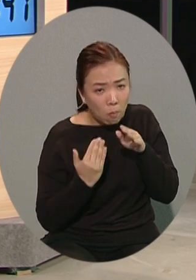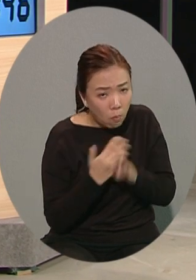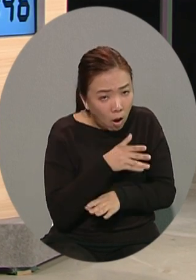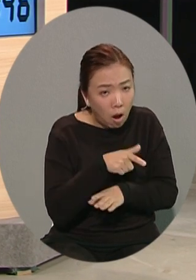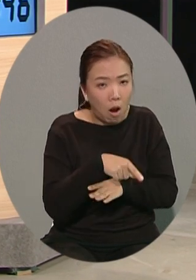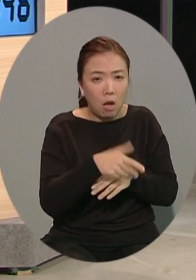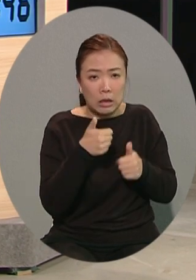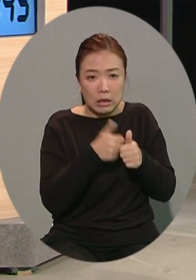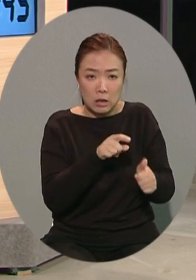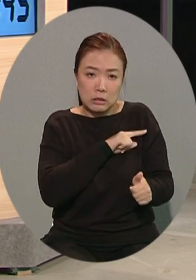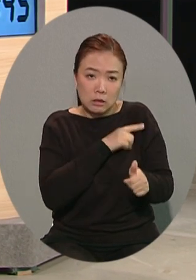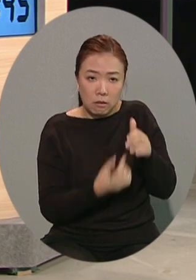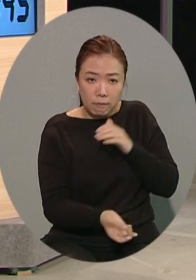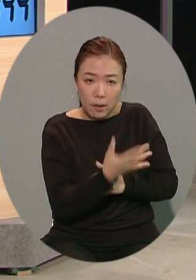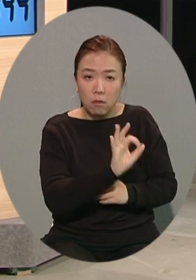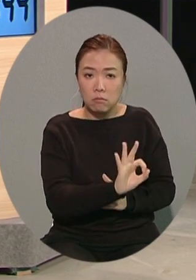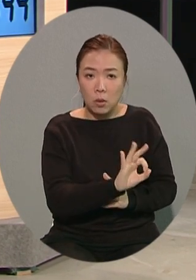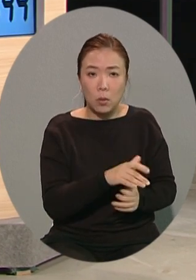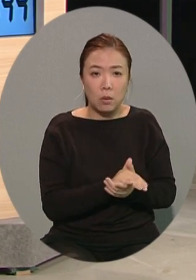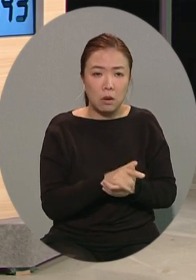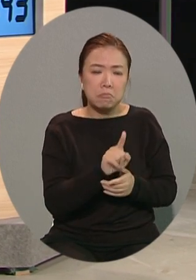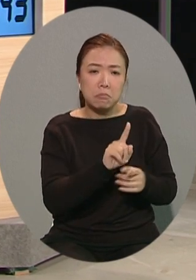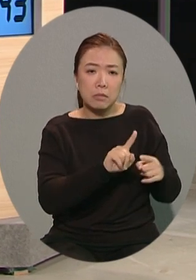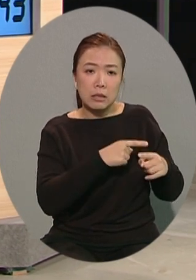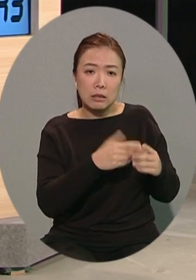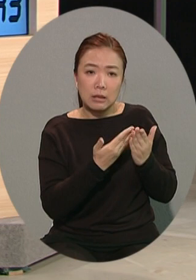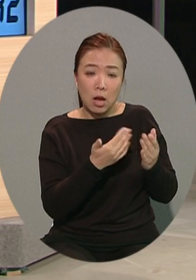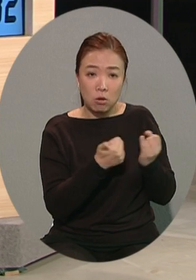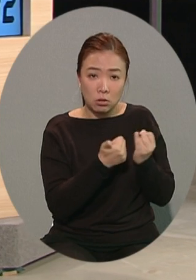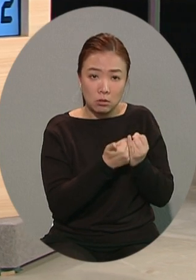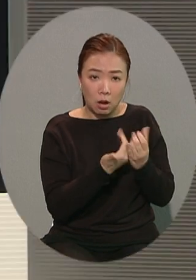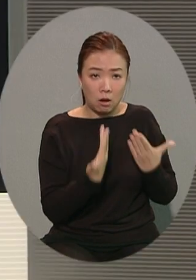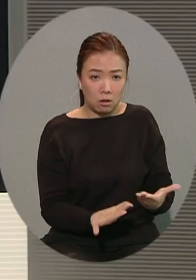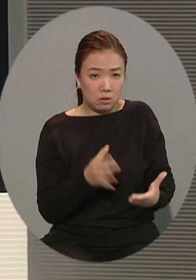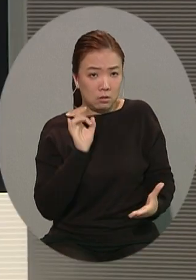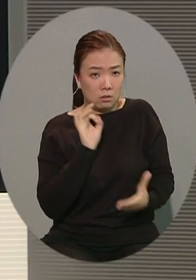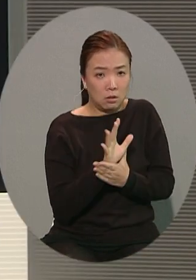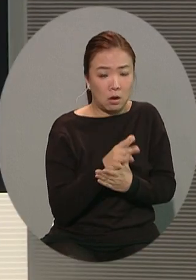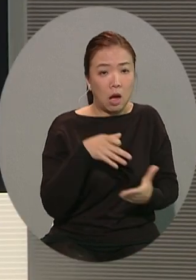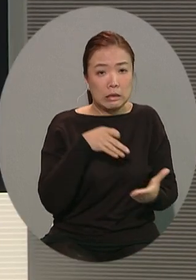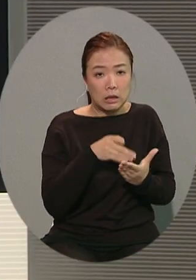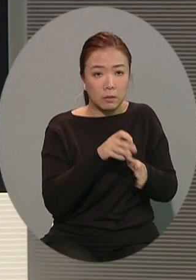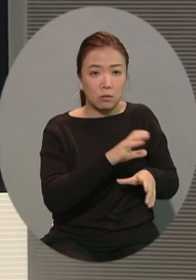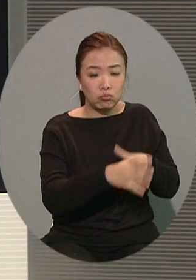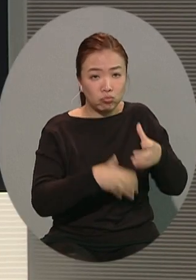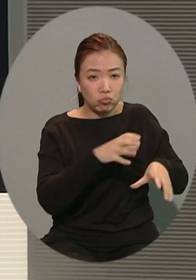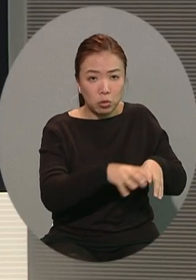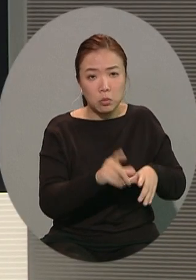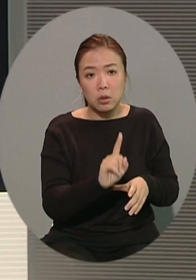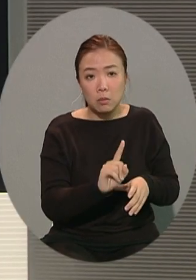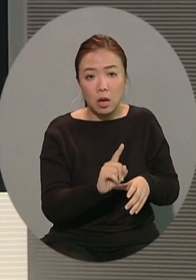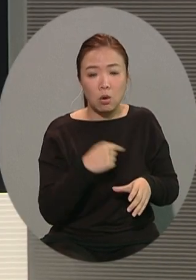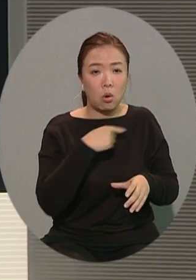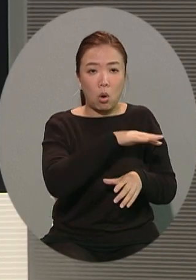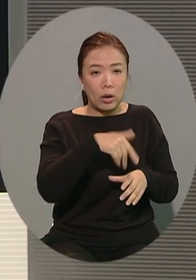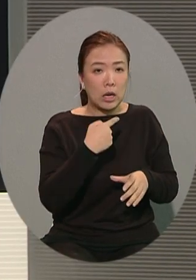守本分。點解要作為一個大學生嚇咁早出嚟參與區議會？我哋需要嘅